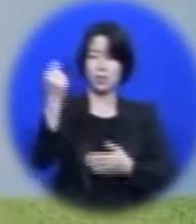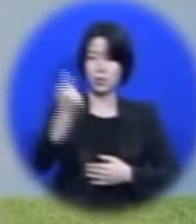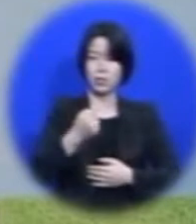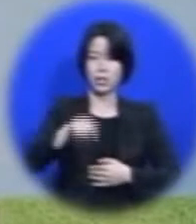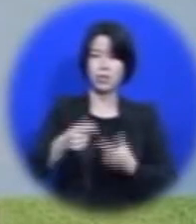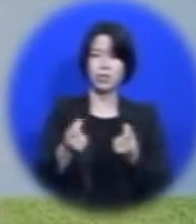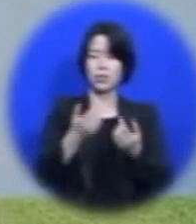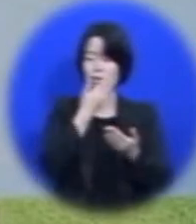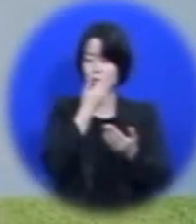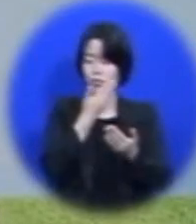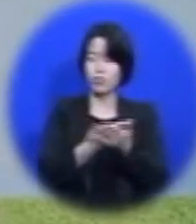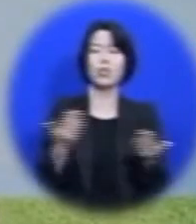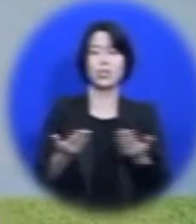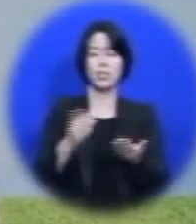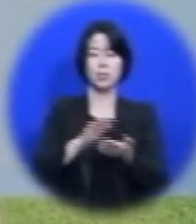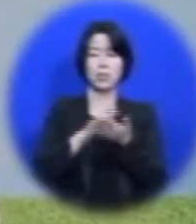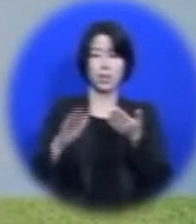중요한 것입니다.